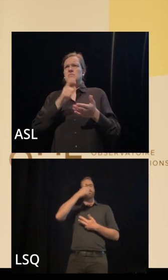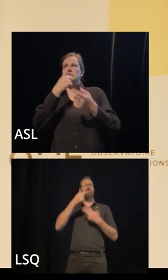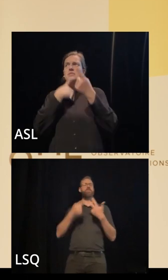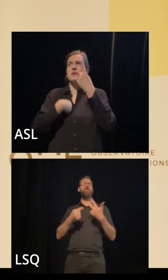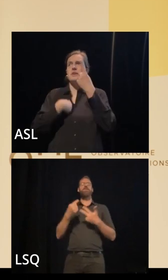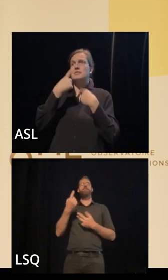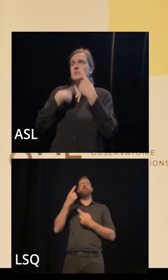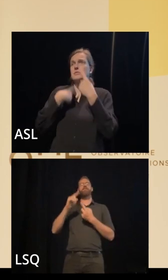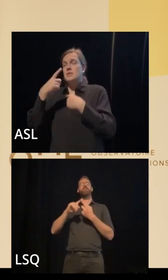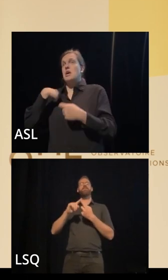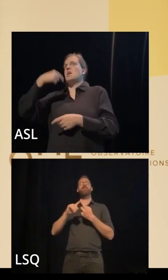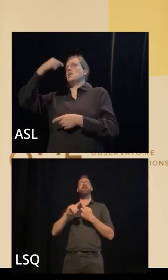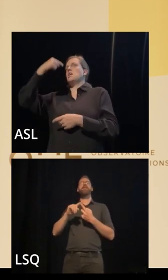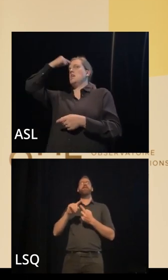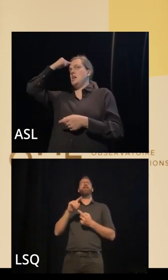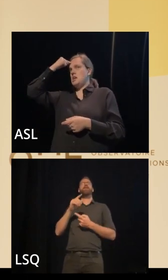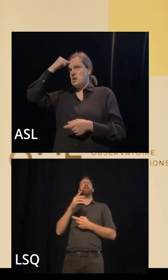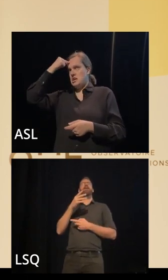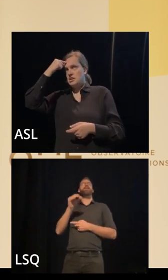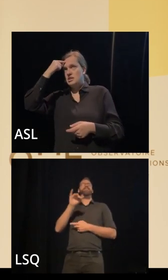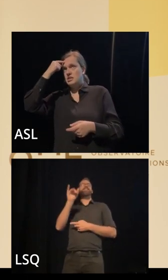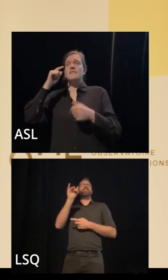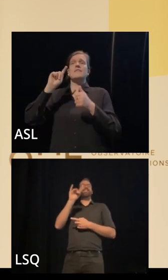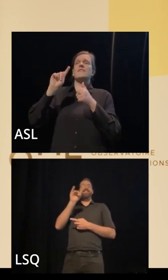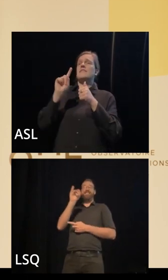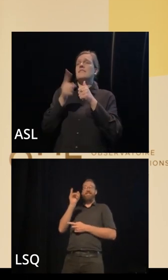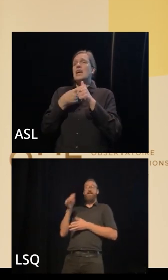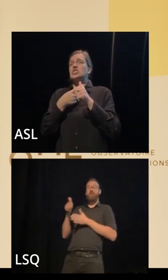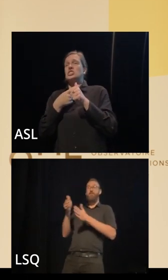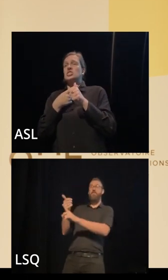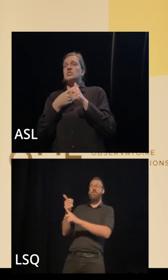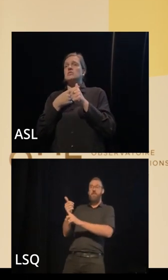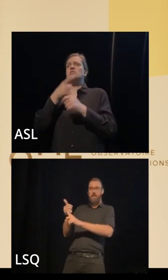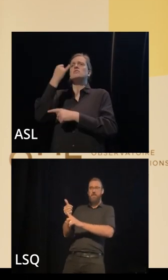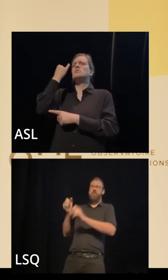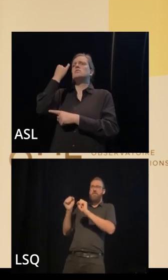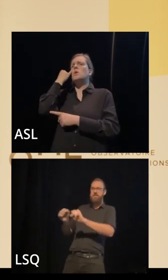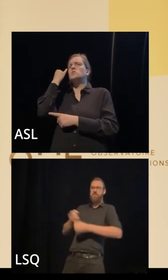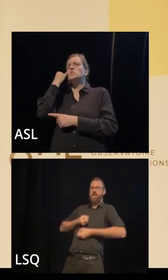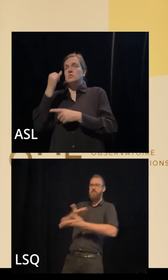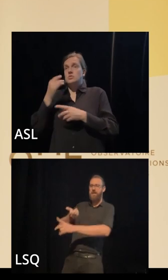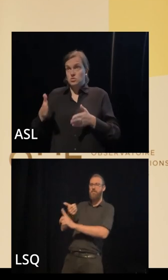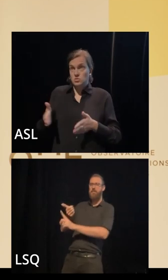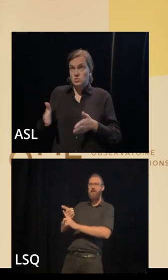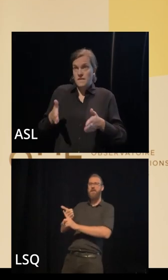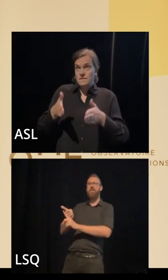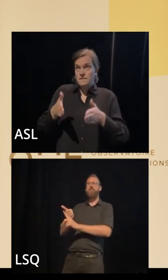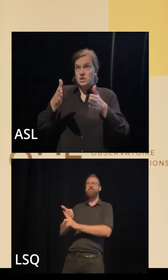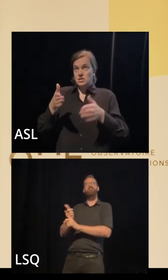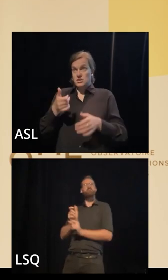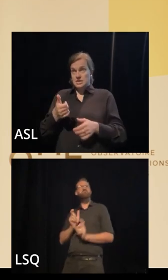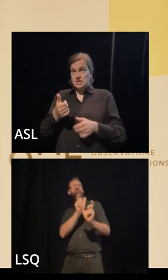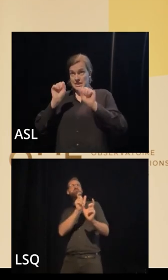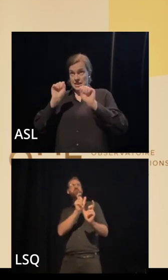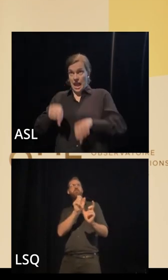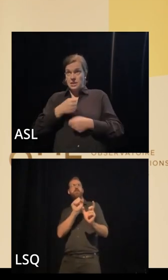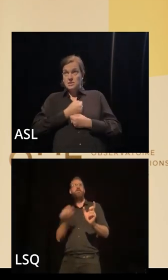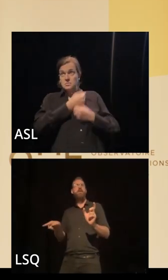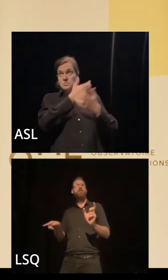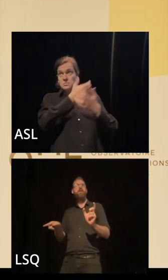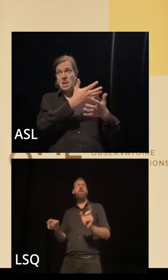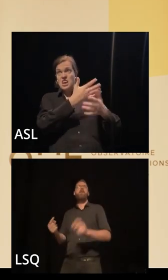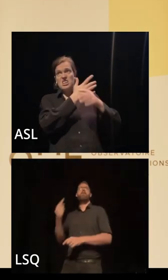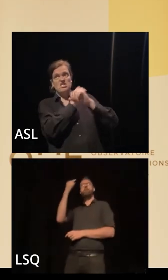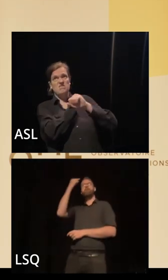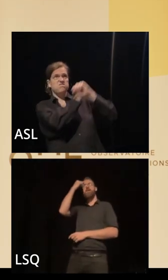« et si un fleuve avait la possibilité de s'exprimer et de défendre ses intérêts ?» Ce qui m'a inspiré une question pour